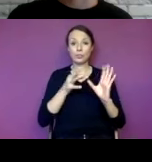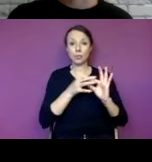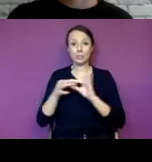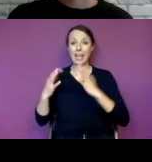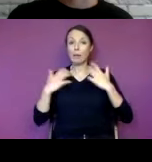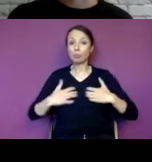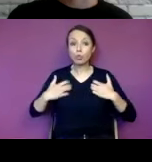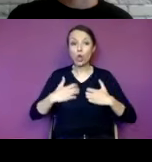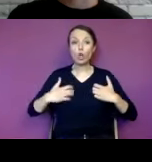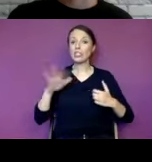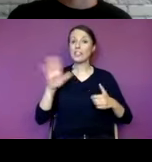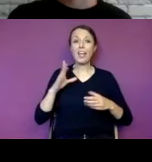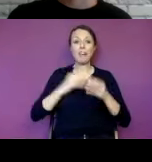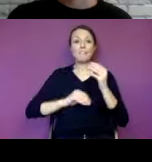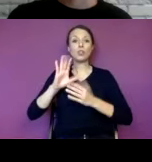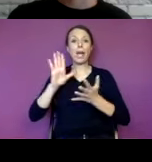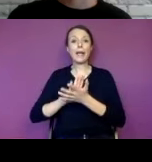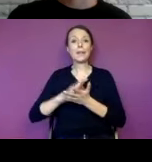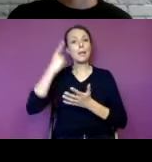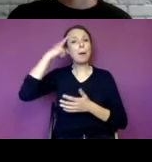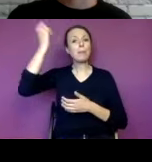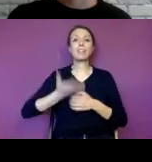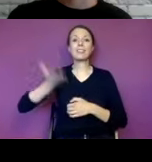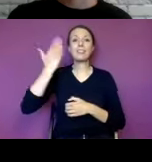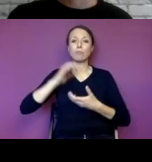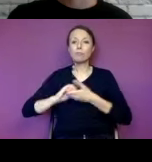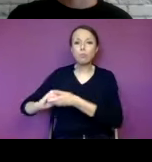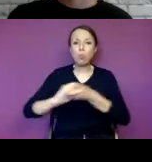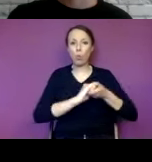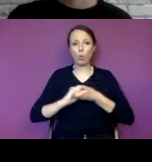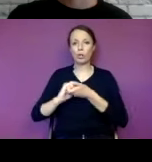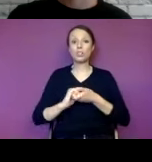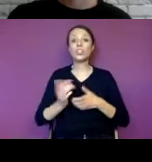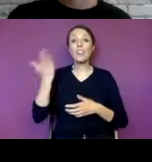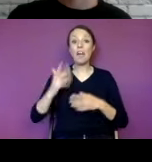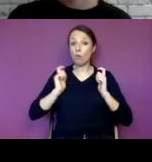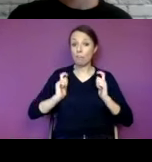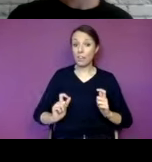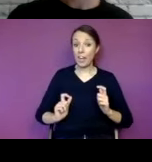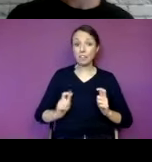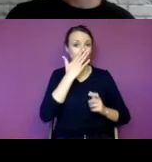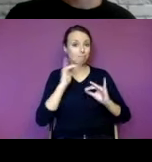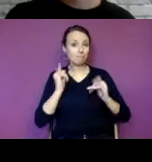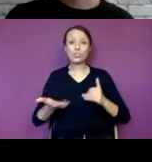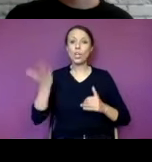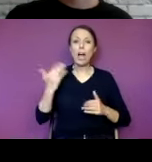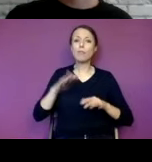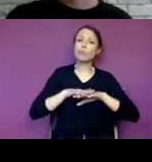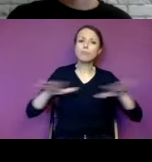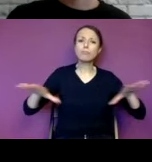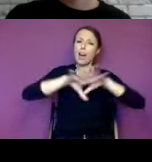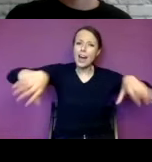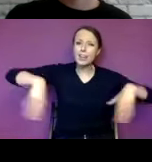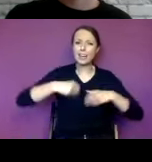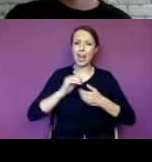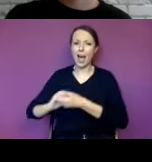bardziej na pamięci o wspólnocie. To znaczy na tym, że wieś kiedyś to była przestrzeń, w której wszyscy byliśmy razem, w